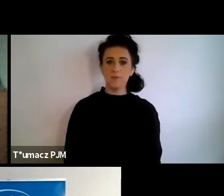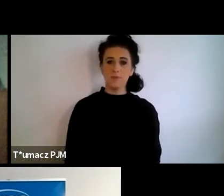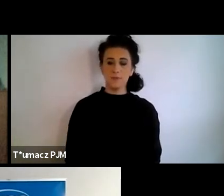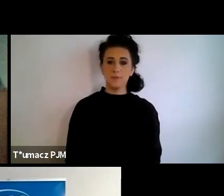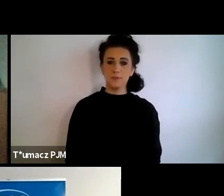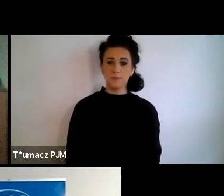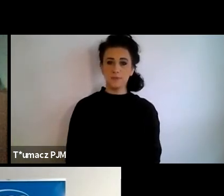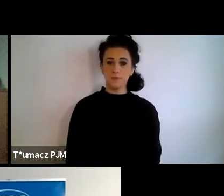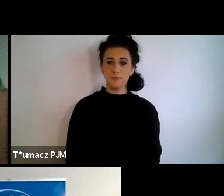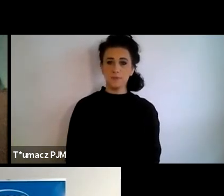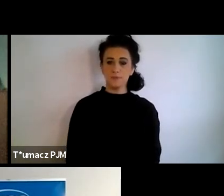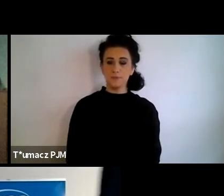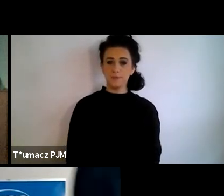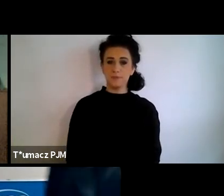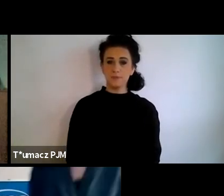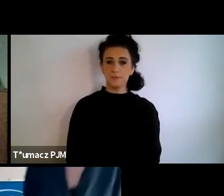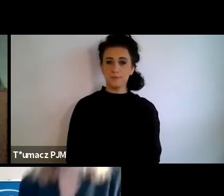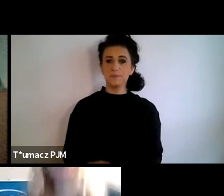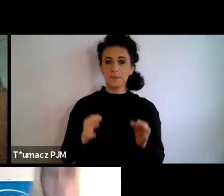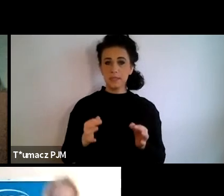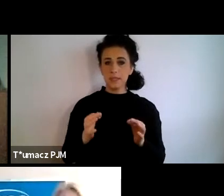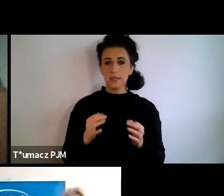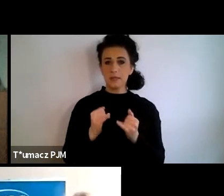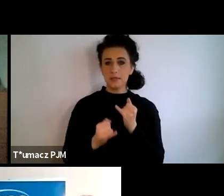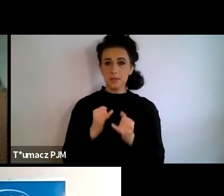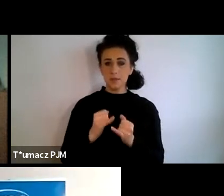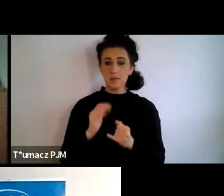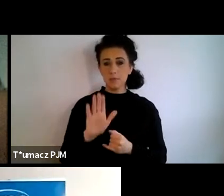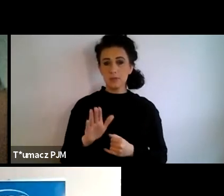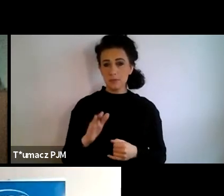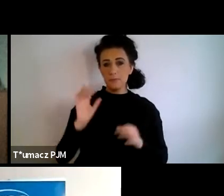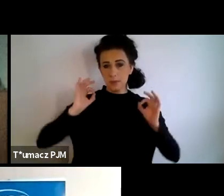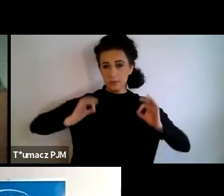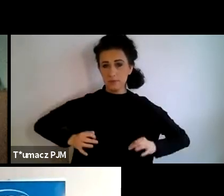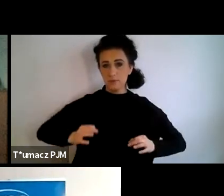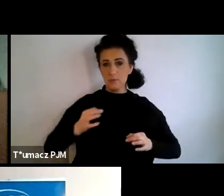na przyszłość. Więc teraz, jeżeli mają Państwo pytania, to...